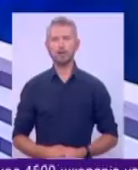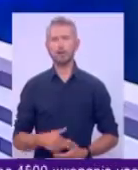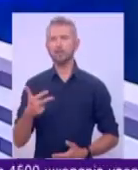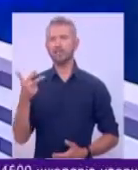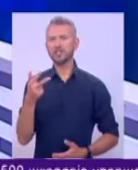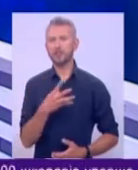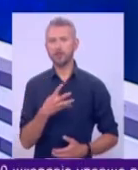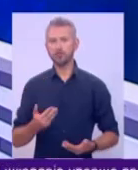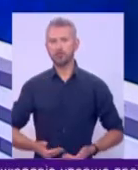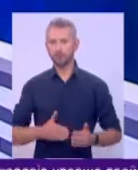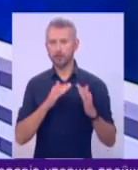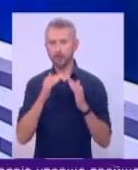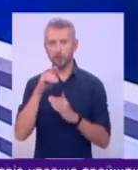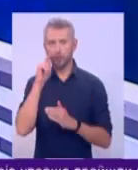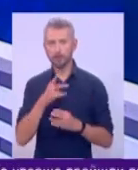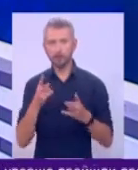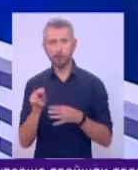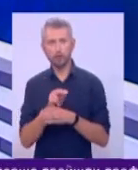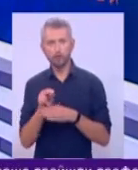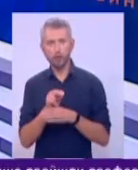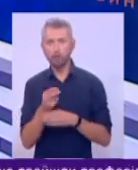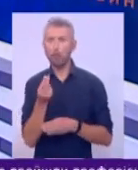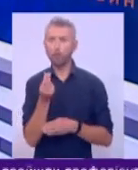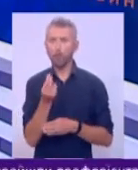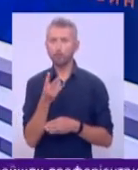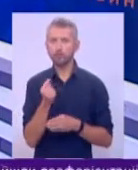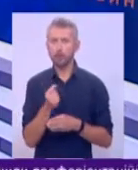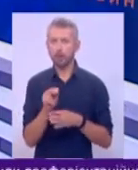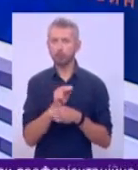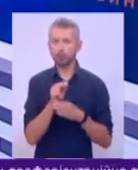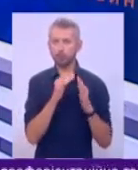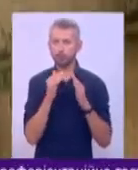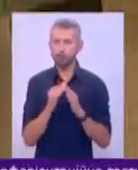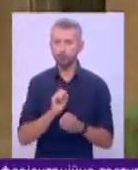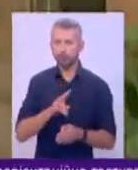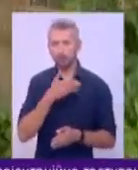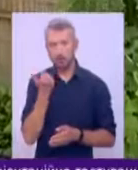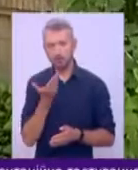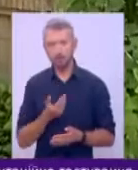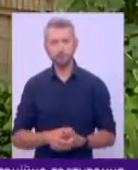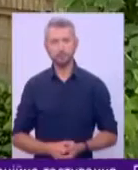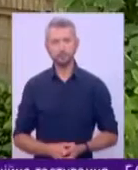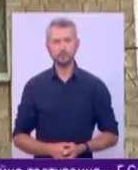Чверті житла в Україні потребує ремонту. Чи є кошти на підтримку аварійних будівель?